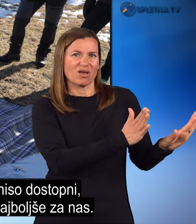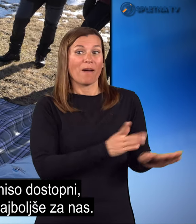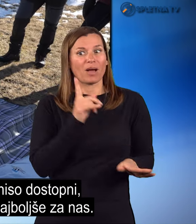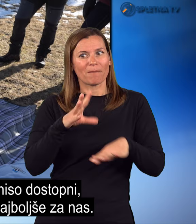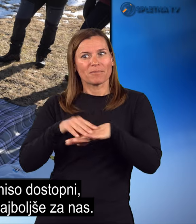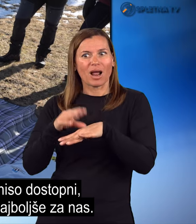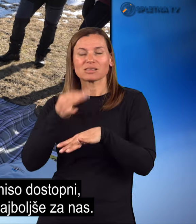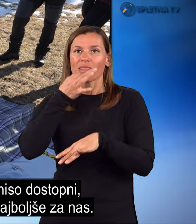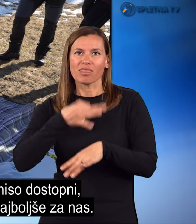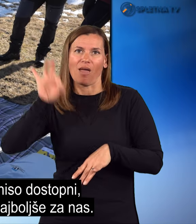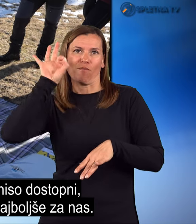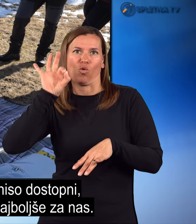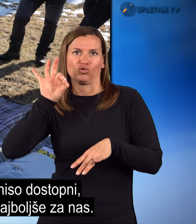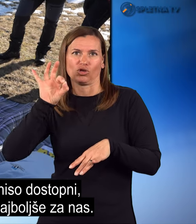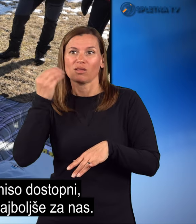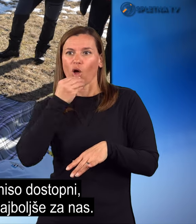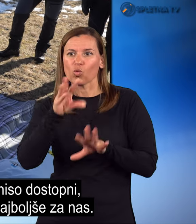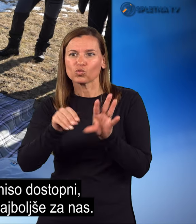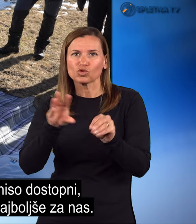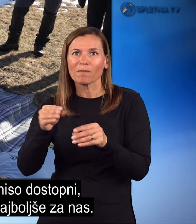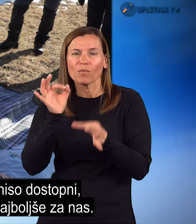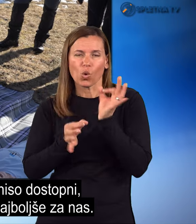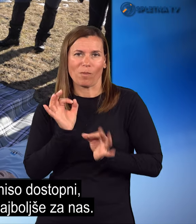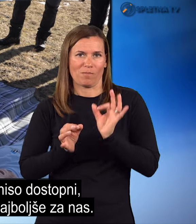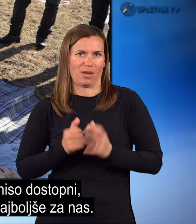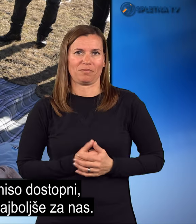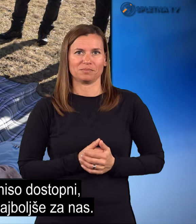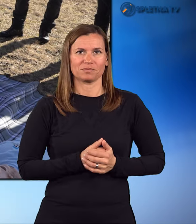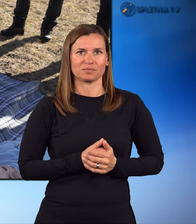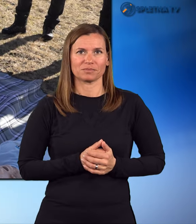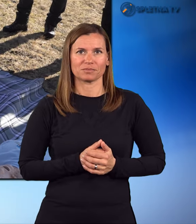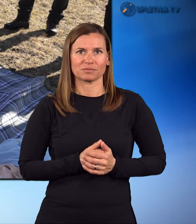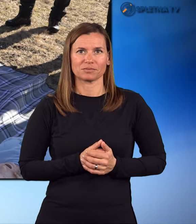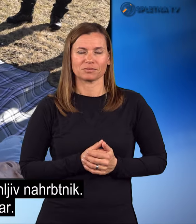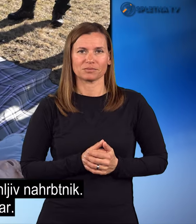praksa je pa najboljša stvar za predstavljati.